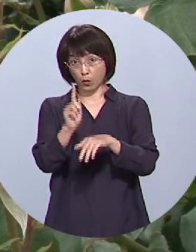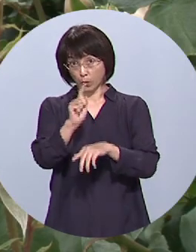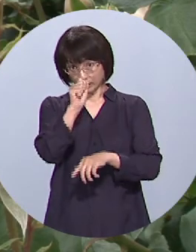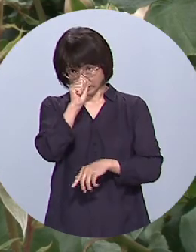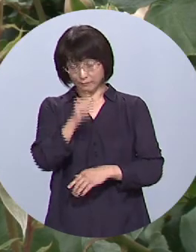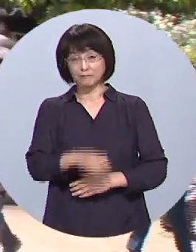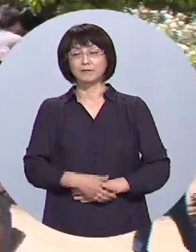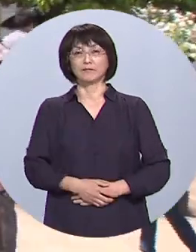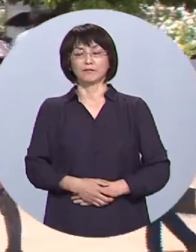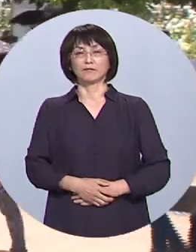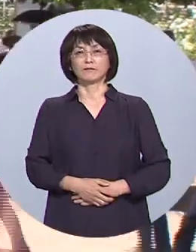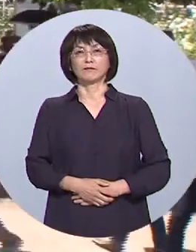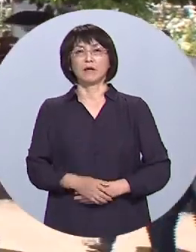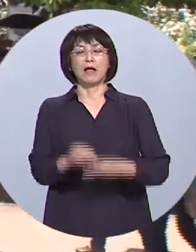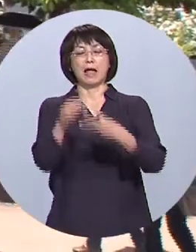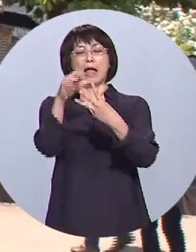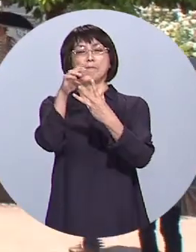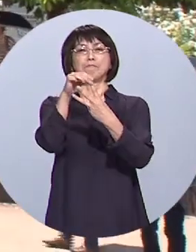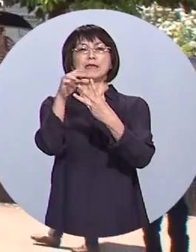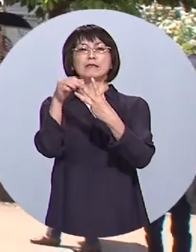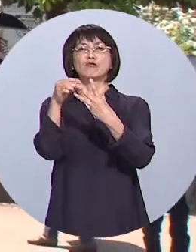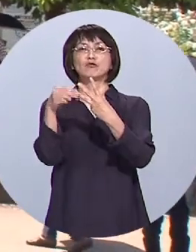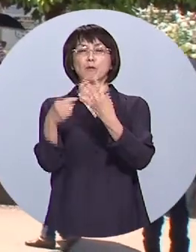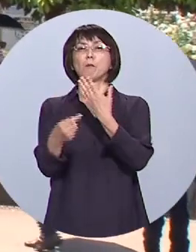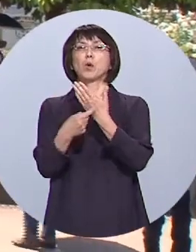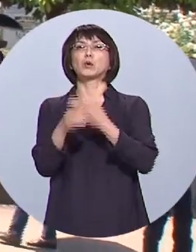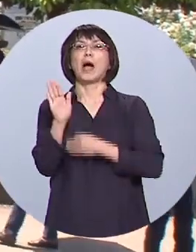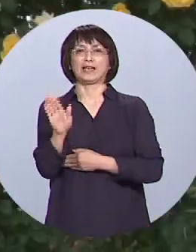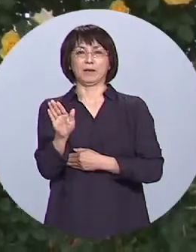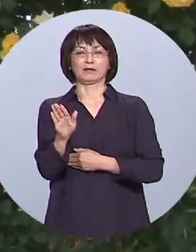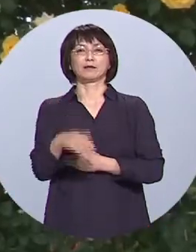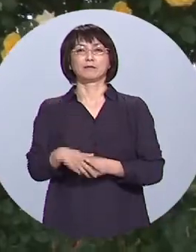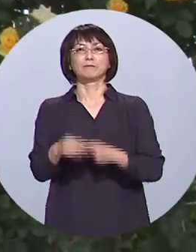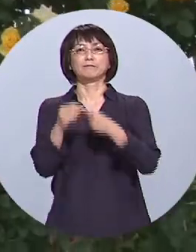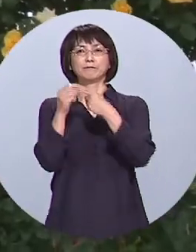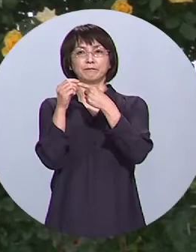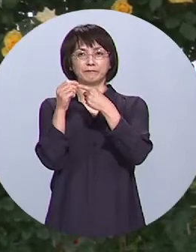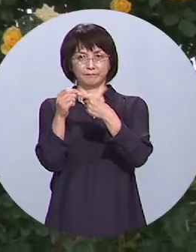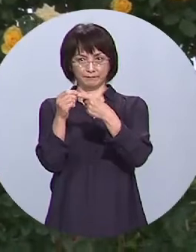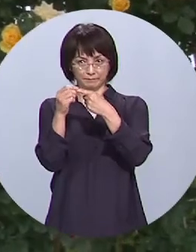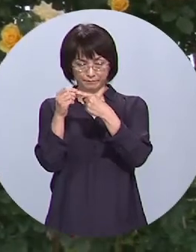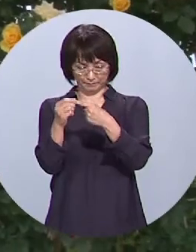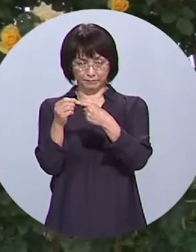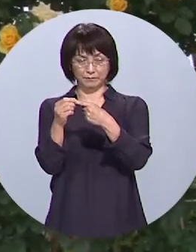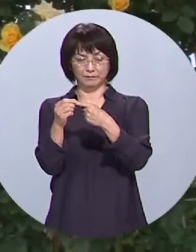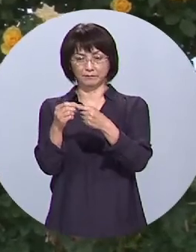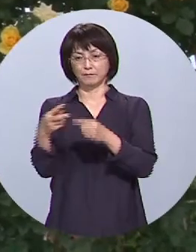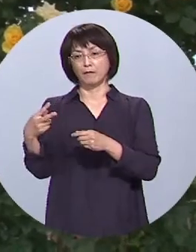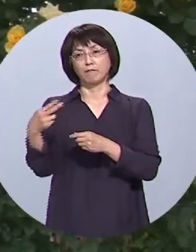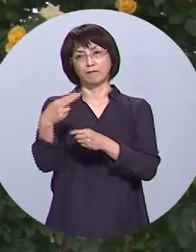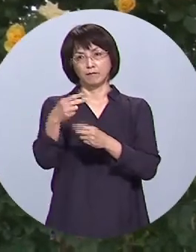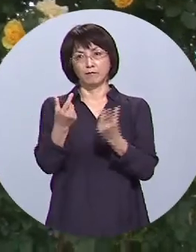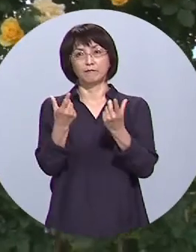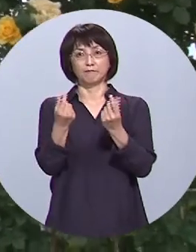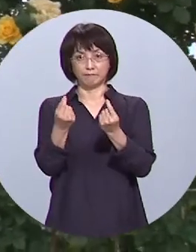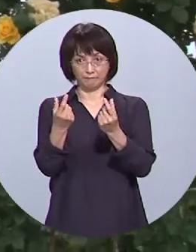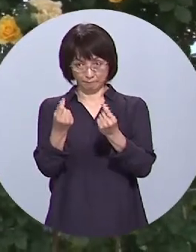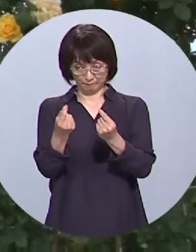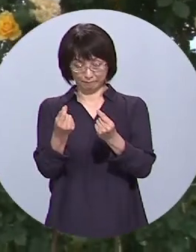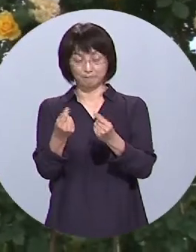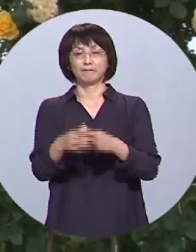い、大きく分けて3つのポイントがあります。 3つ、 はい、1つ目ですが、剪定をちゃんとしてください